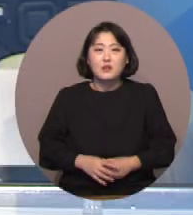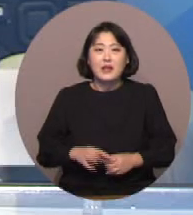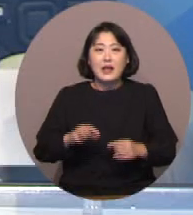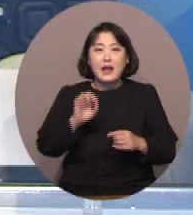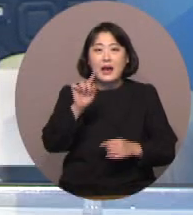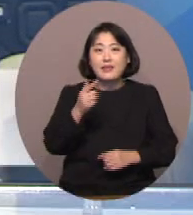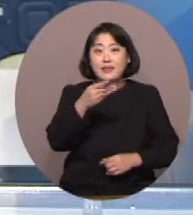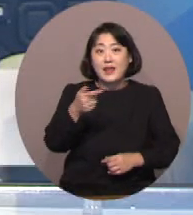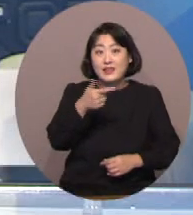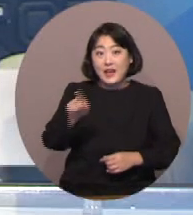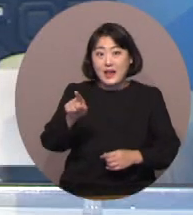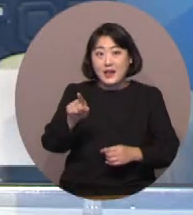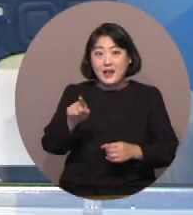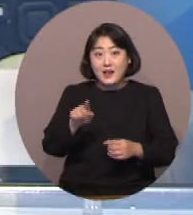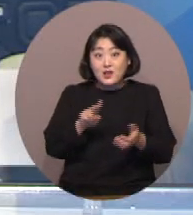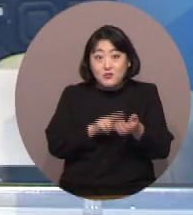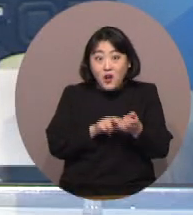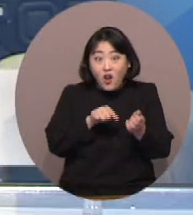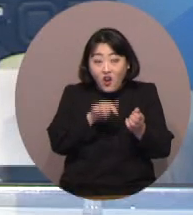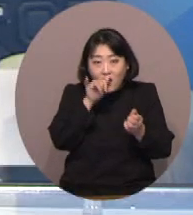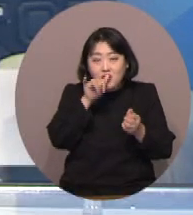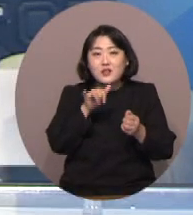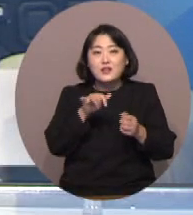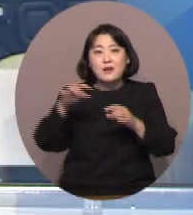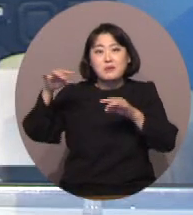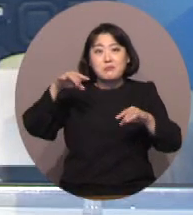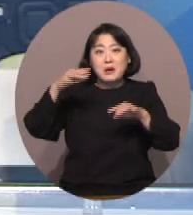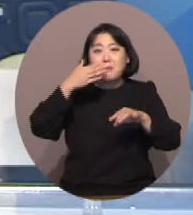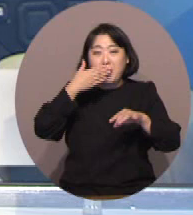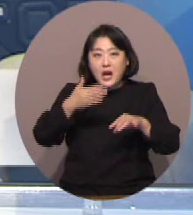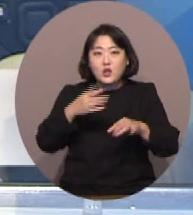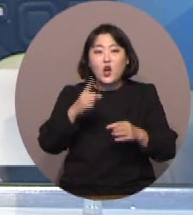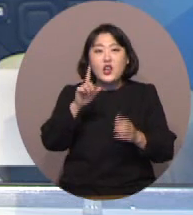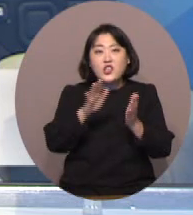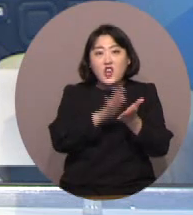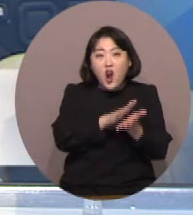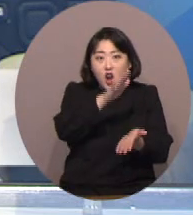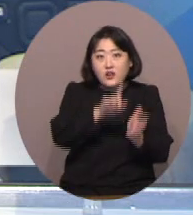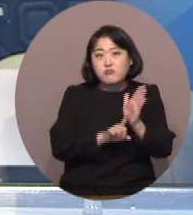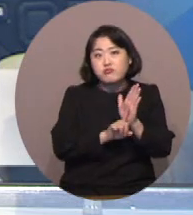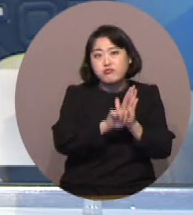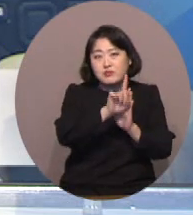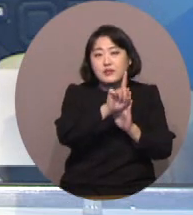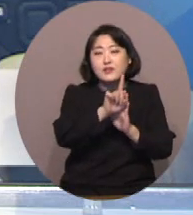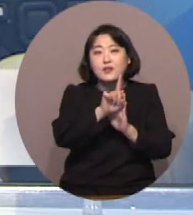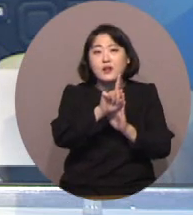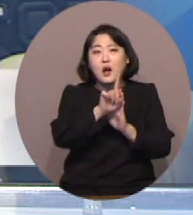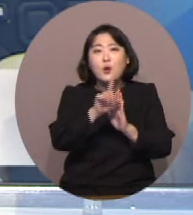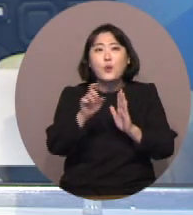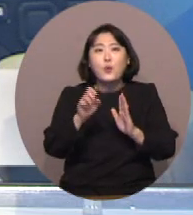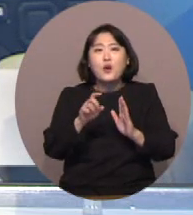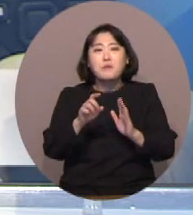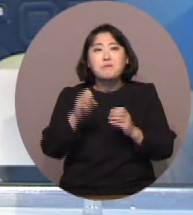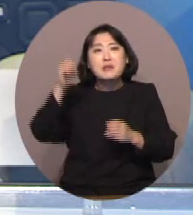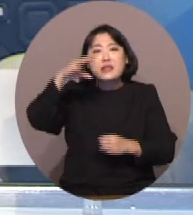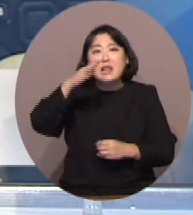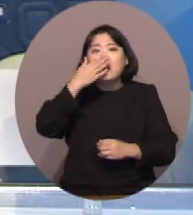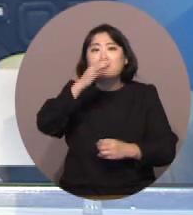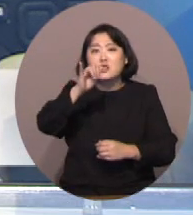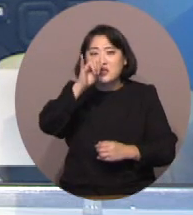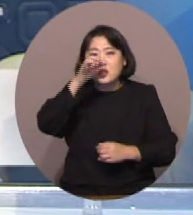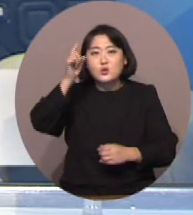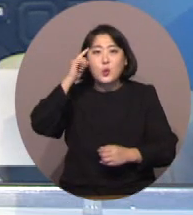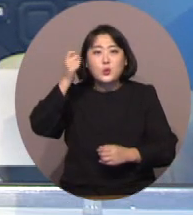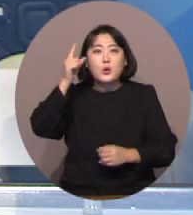안테나가 내장돼 무선 통신이 가능하고 열과 빛까지 내는 똑똑한 필름이 개발됐습니다. 열선 기능이 담긴